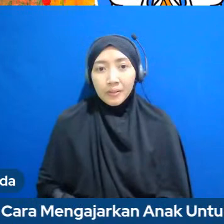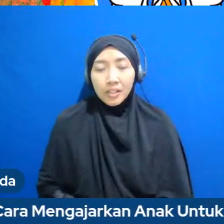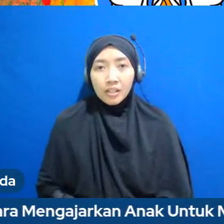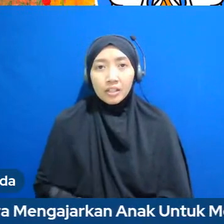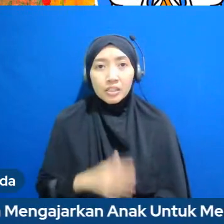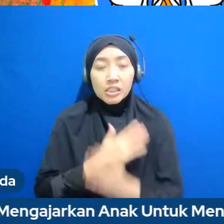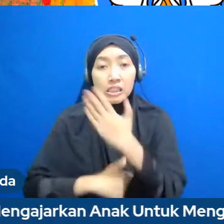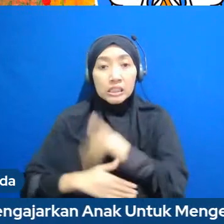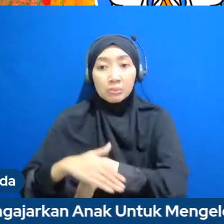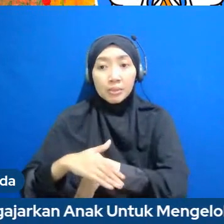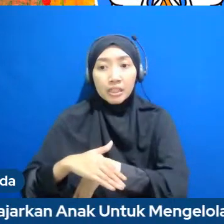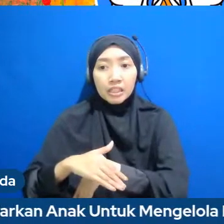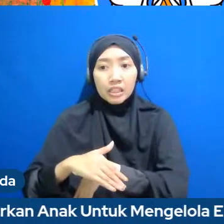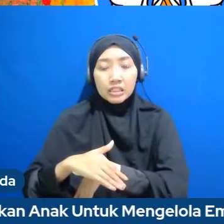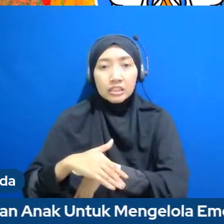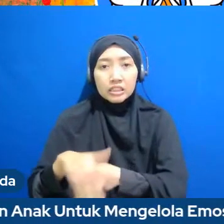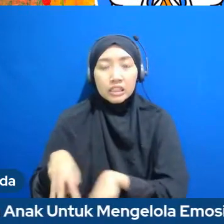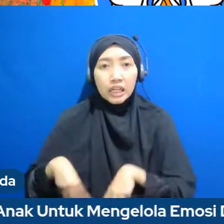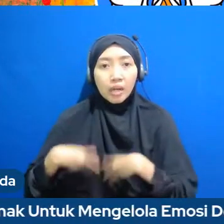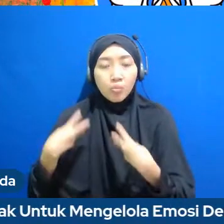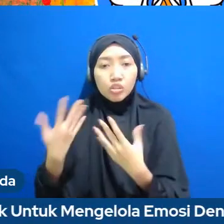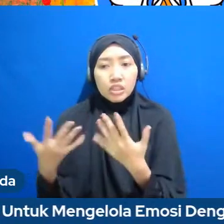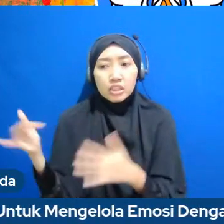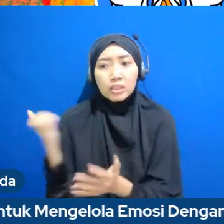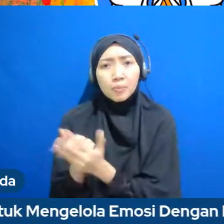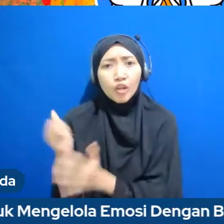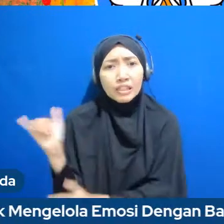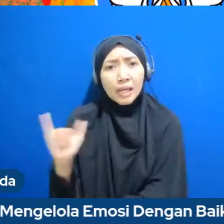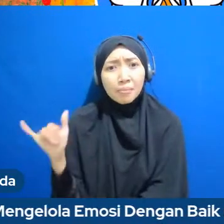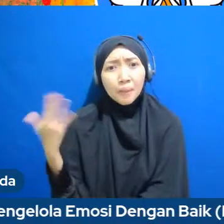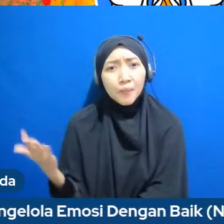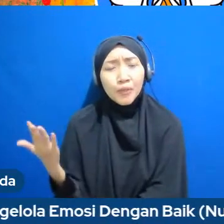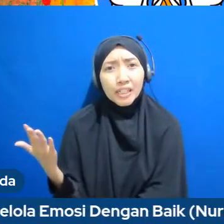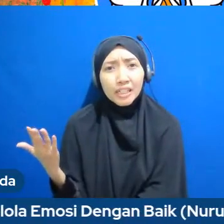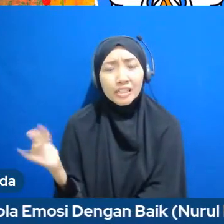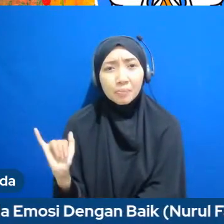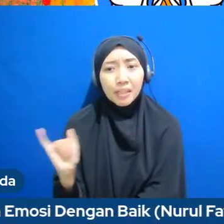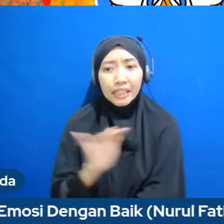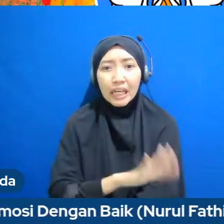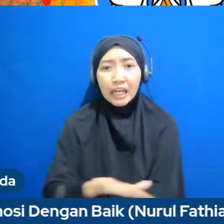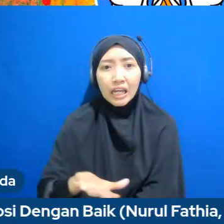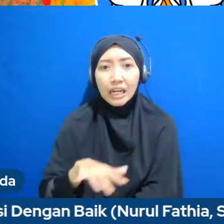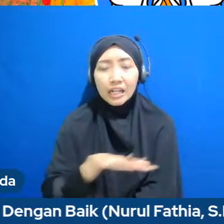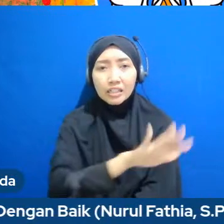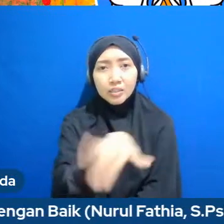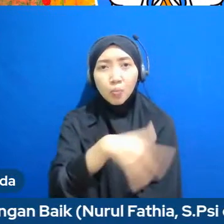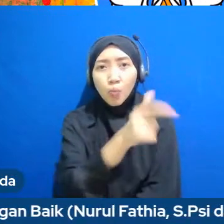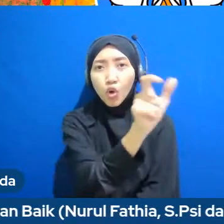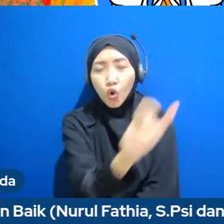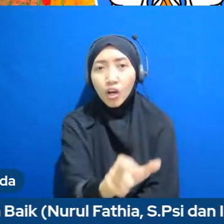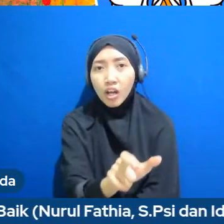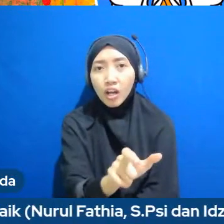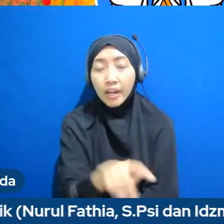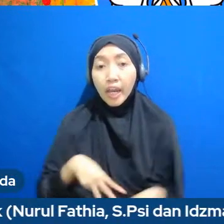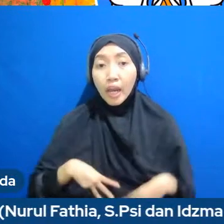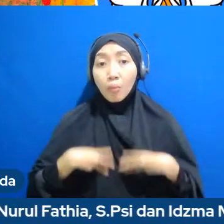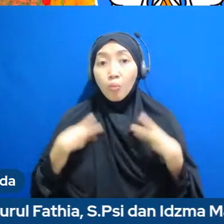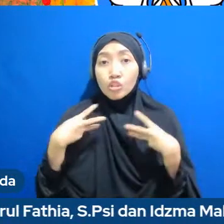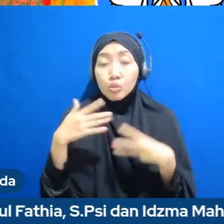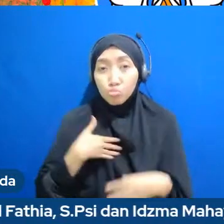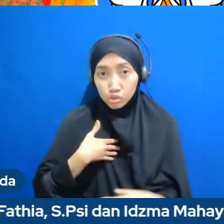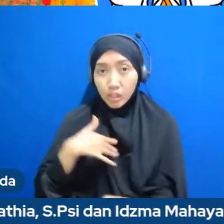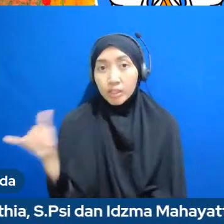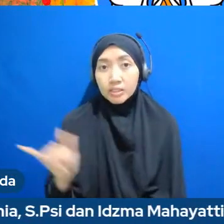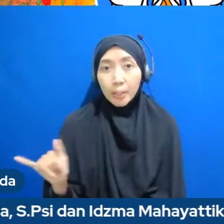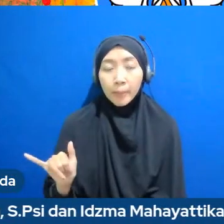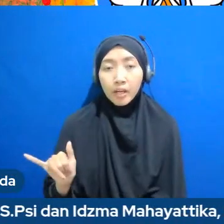kan secara emosi mungkin sama gitu kan, sama seperti semua orang punya emosi seperti itu.